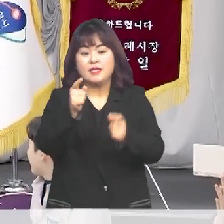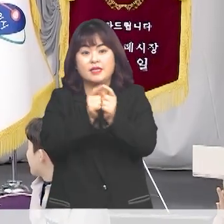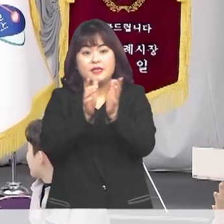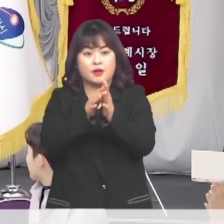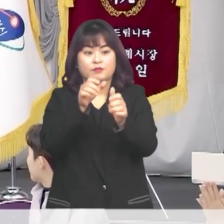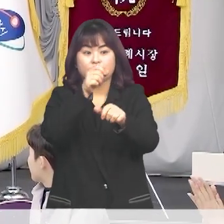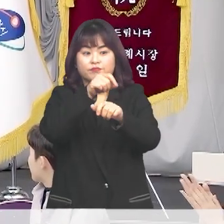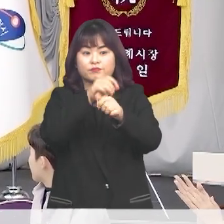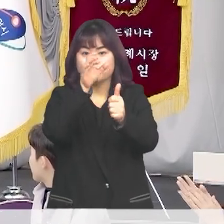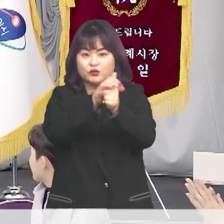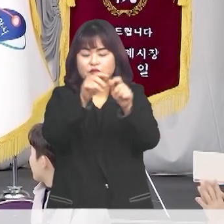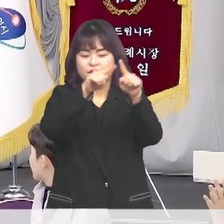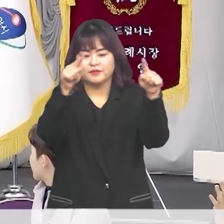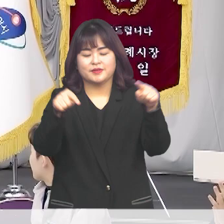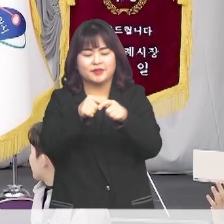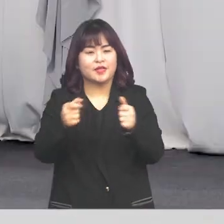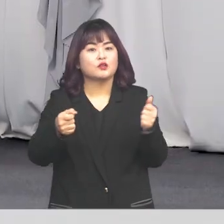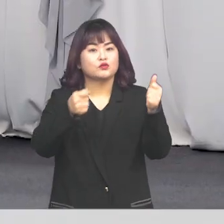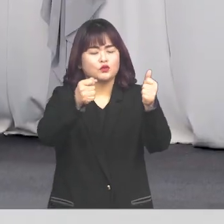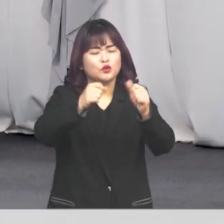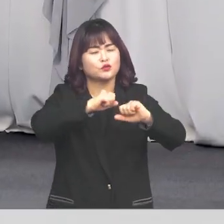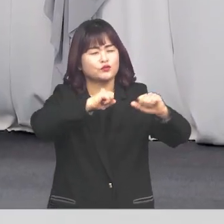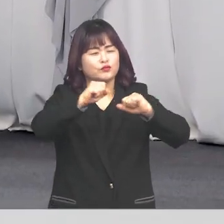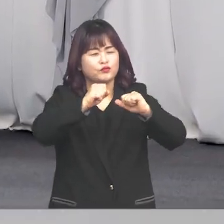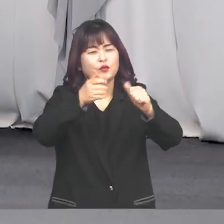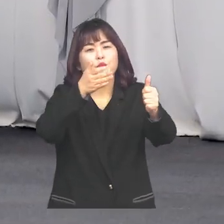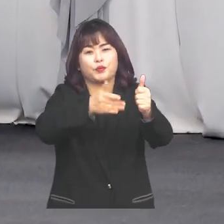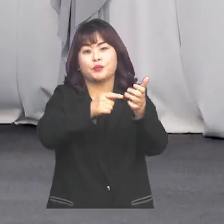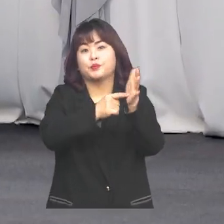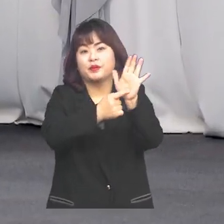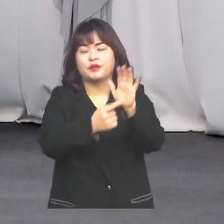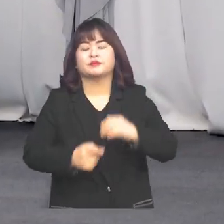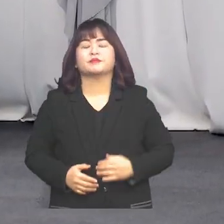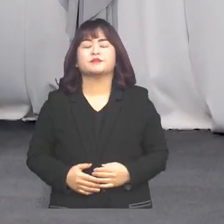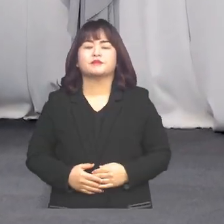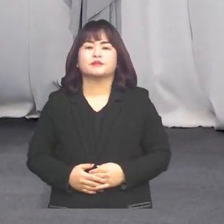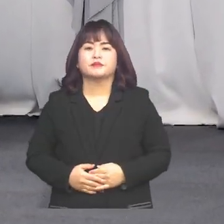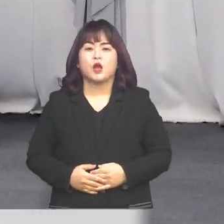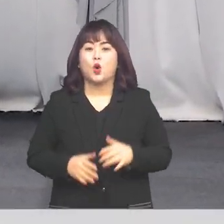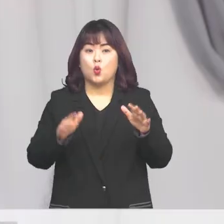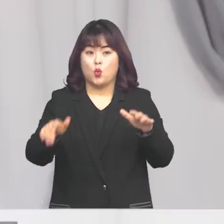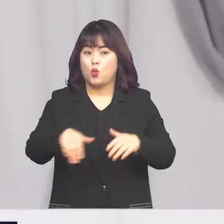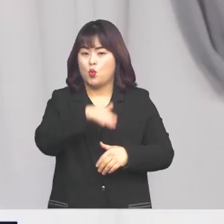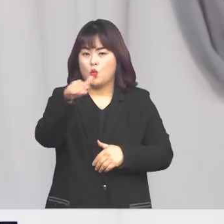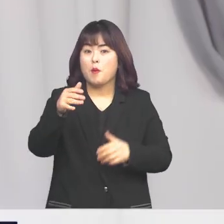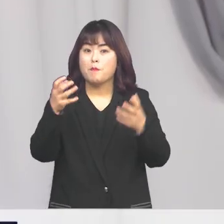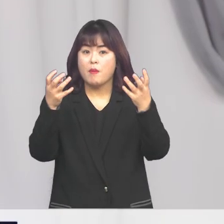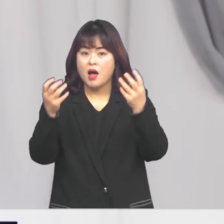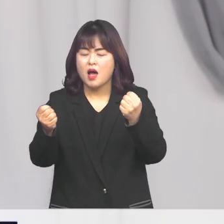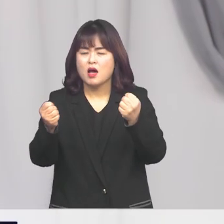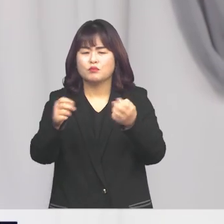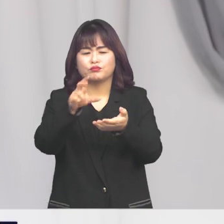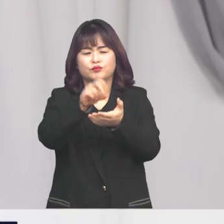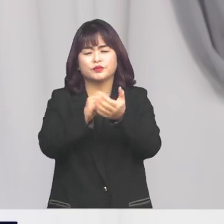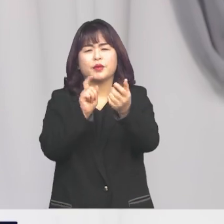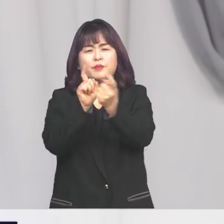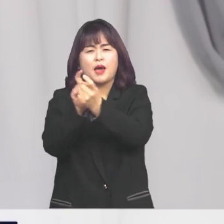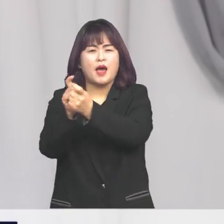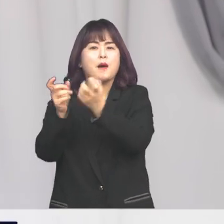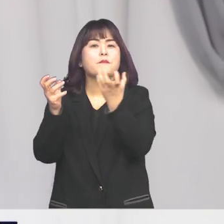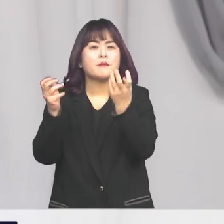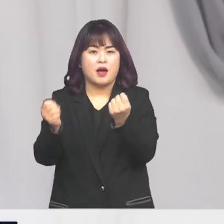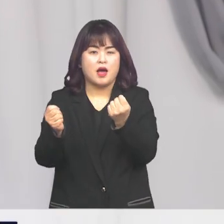위촉장을 전달하고 적극적인 활동을 해줄 것을 당부했습니다. 우리가 많은 문제에 부닥치고